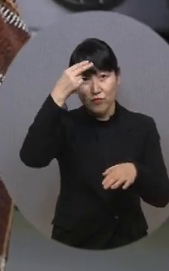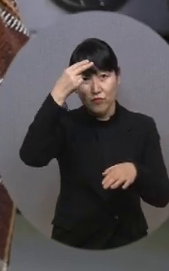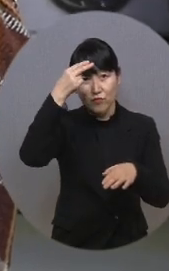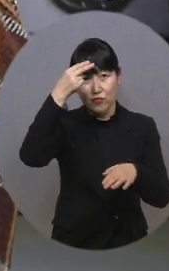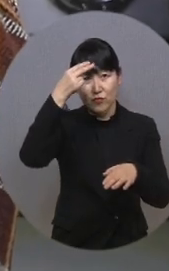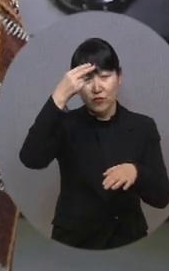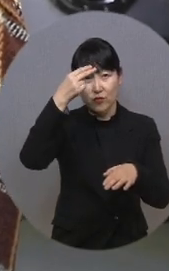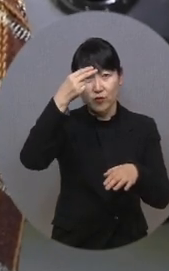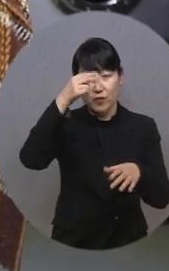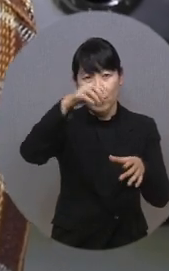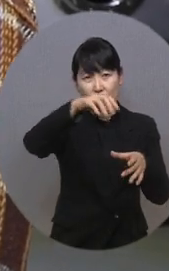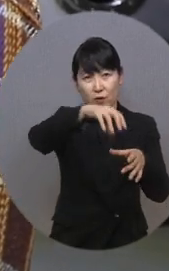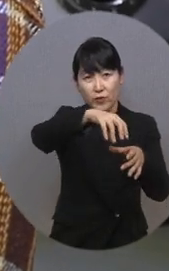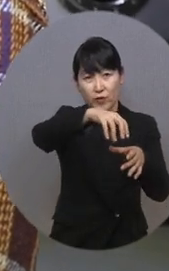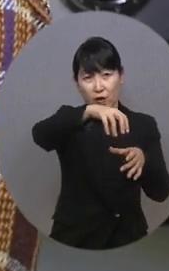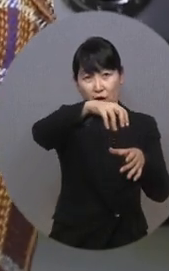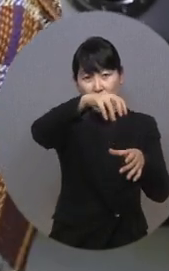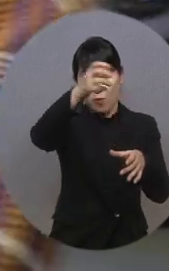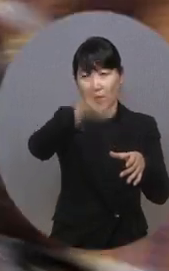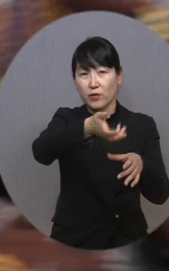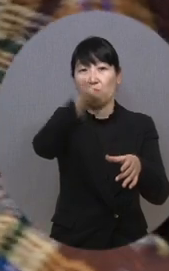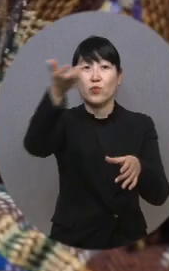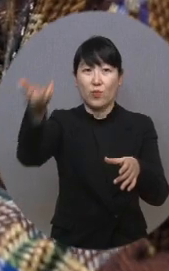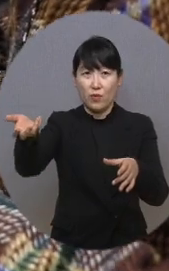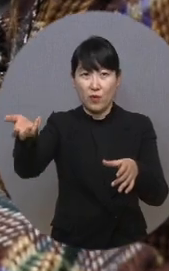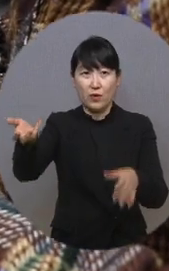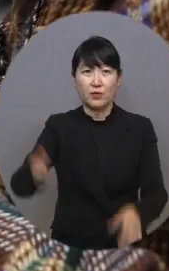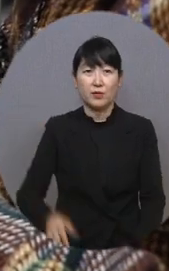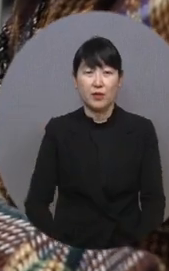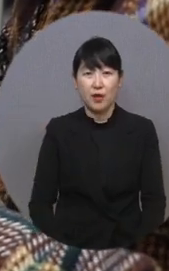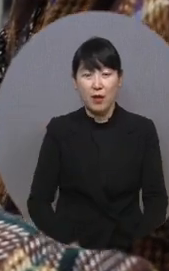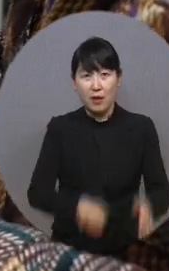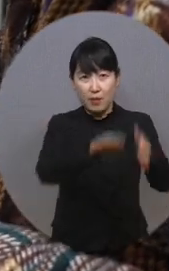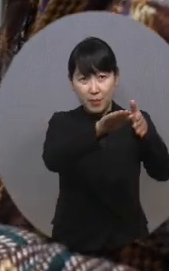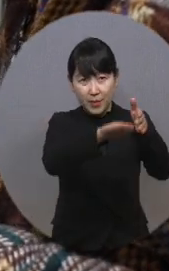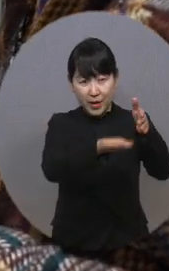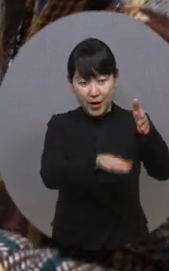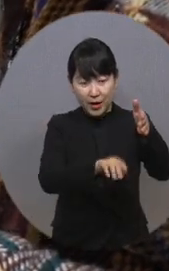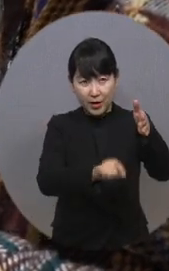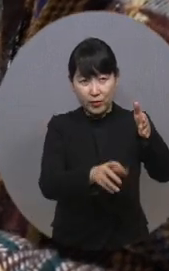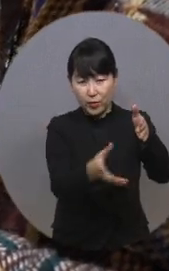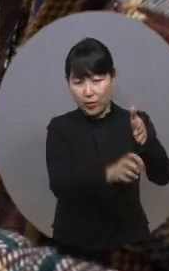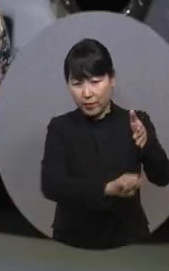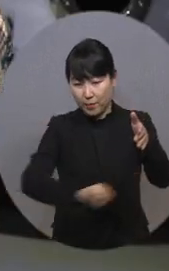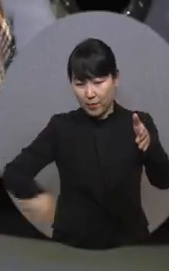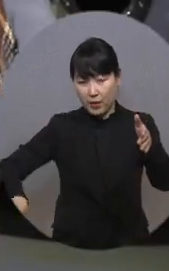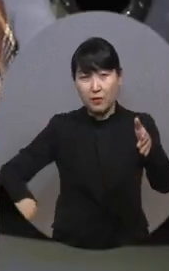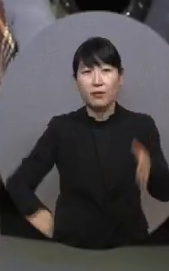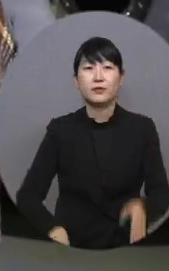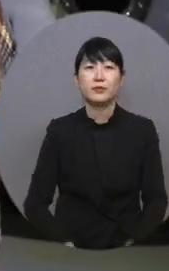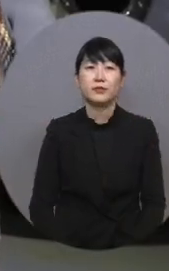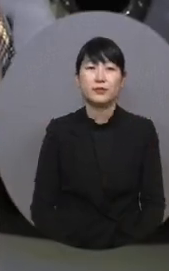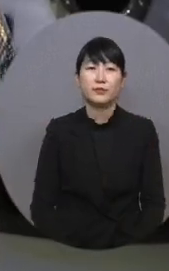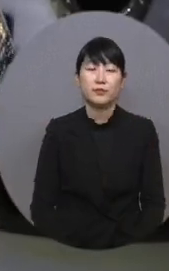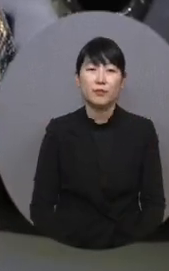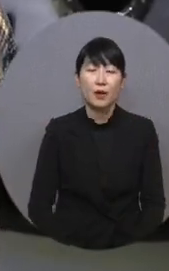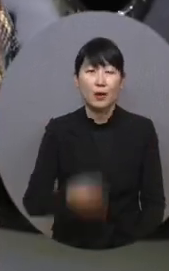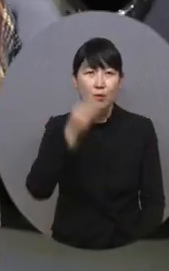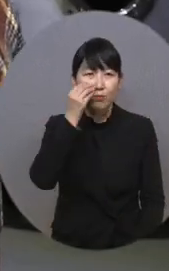다른 탱크로 이송을 하게 됩니다. 그리고 바닥에 가라앉아 있는 앙금은 따로 폐기를 시킵니다. 그럼 그 숙성